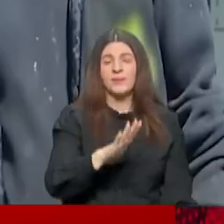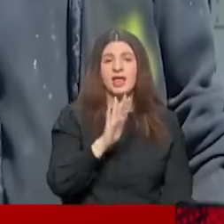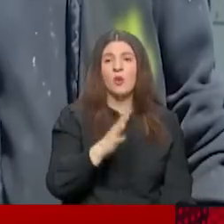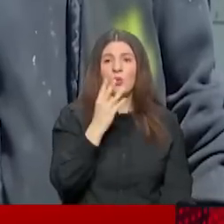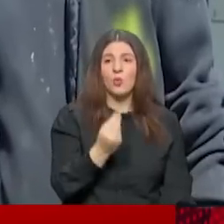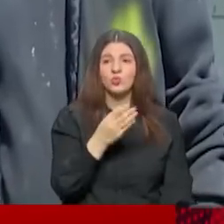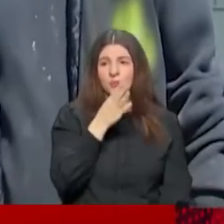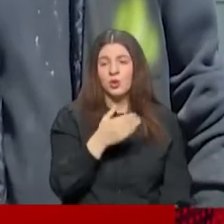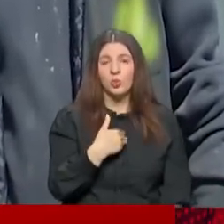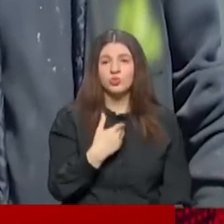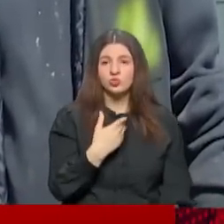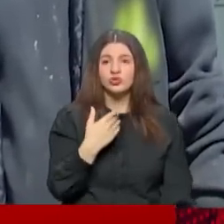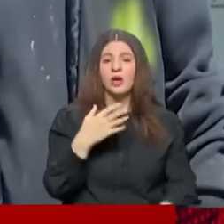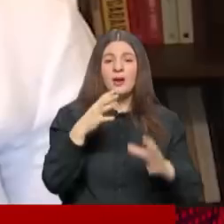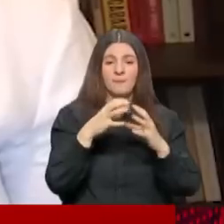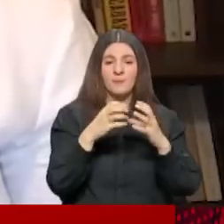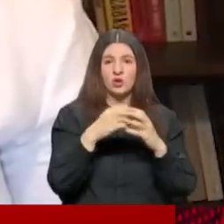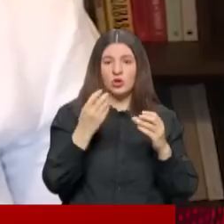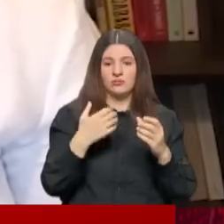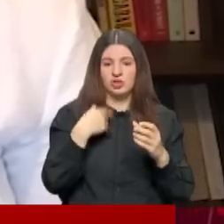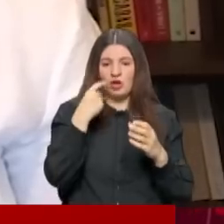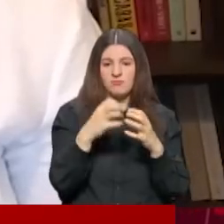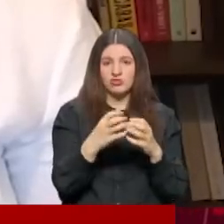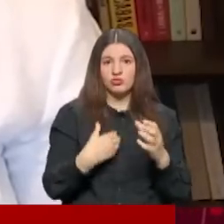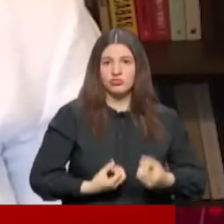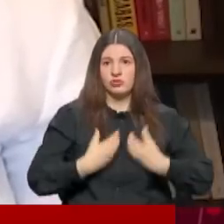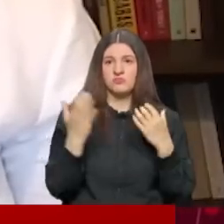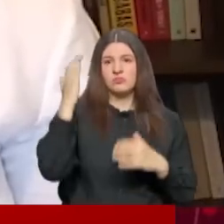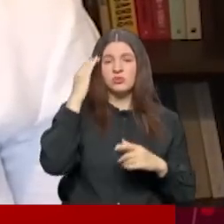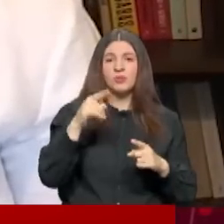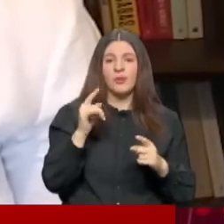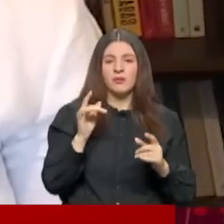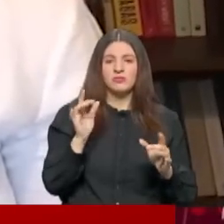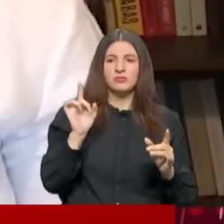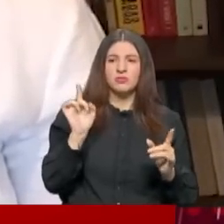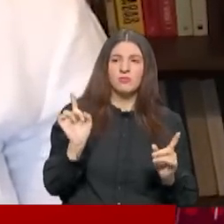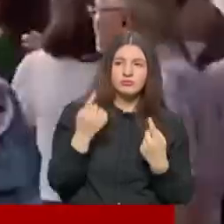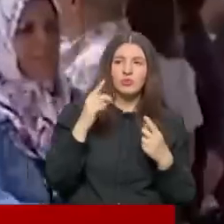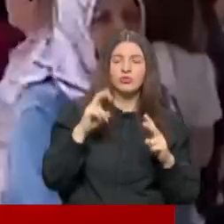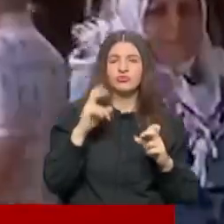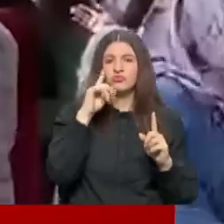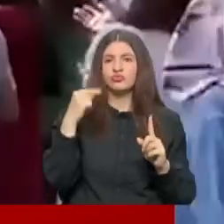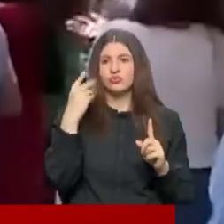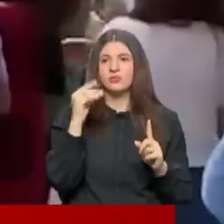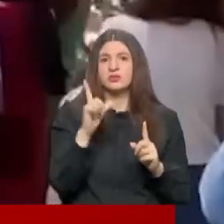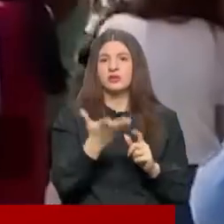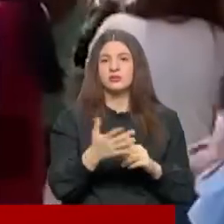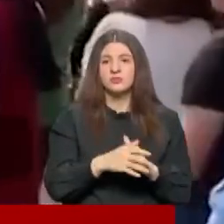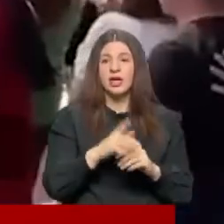beklediğini biliyoruz. Pancar ülkesi bir ülkede Türkiye'nin yaşadığı bu handikap oturup düşünmemiz gerekiyor